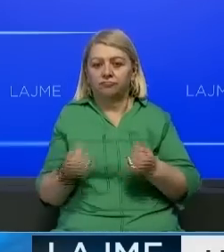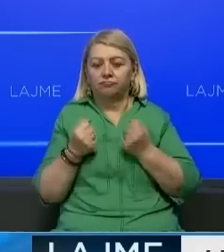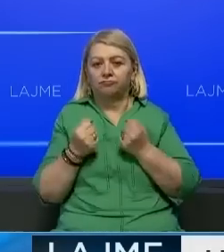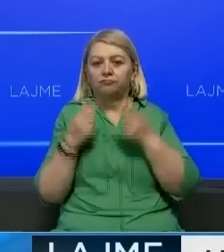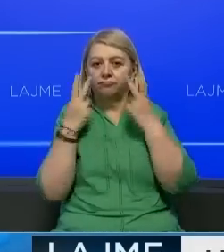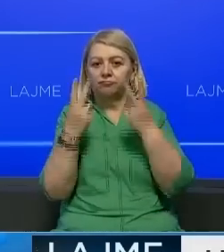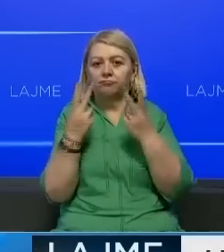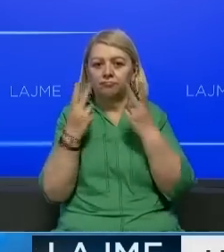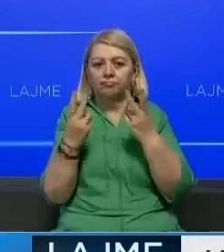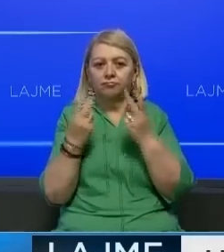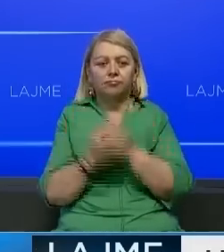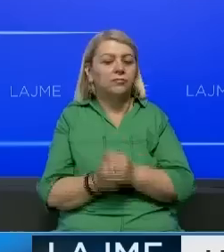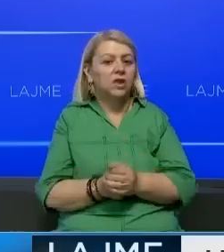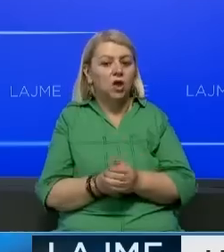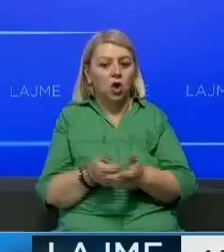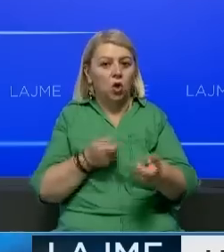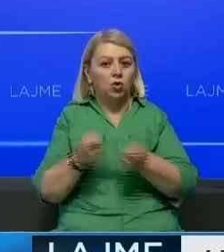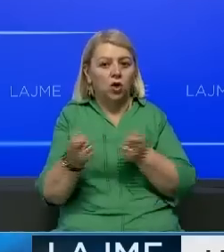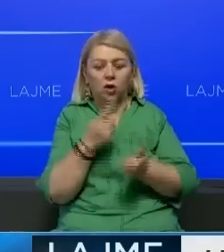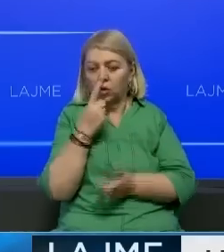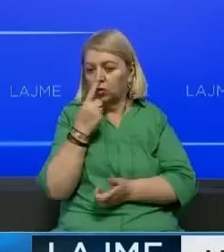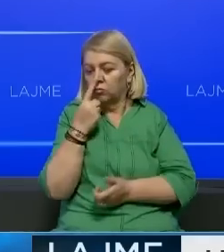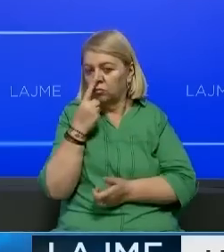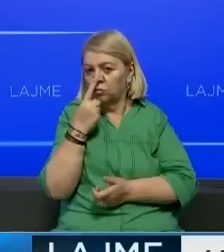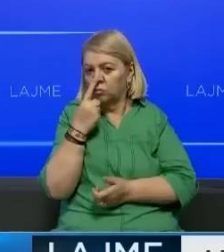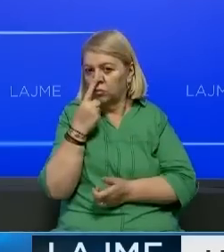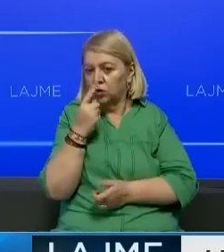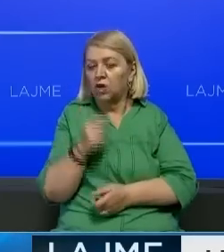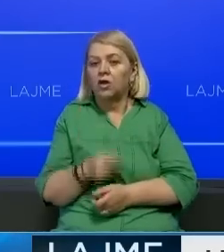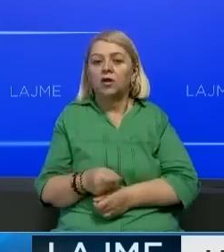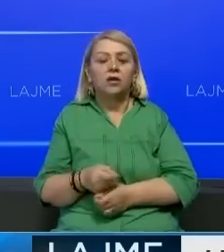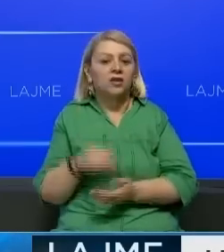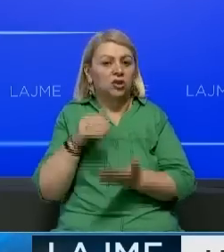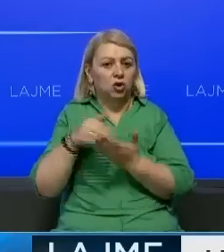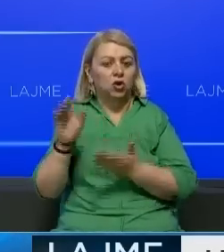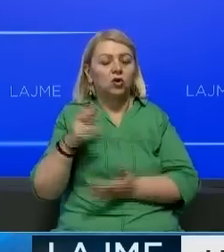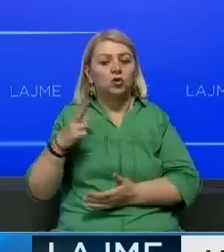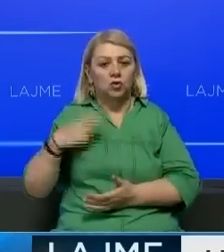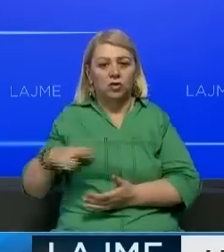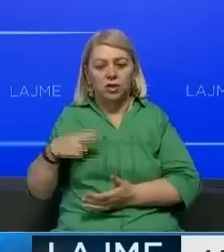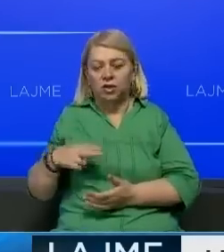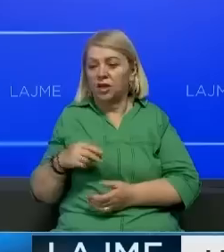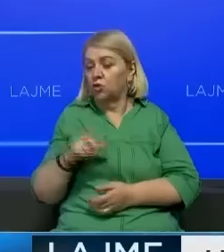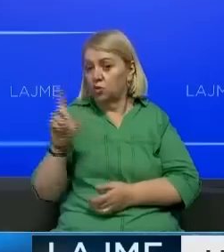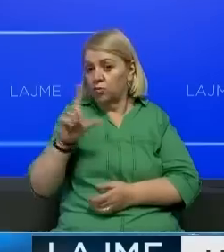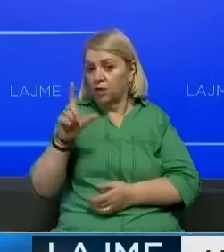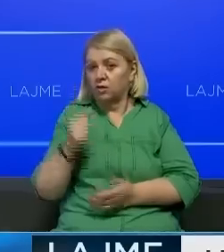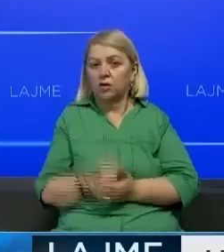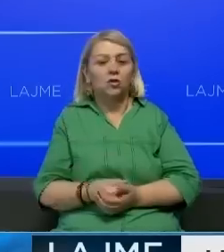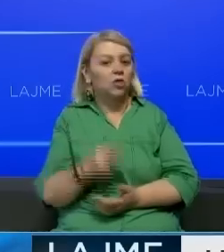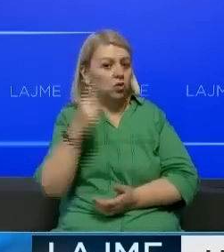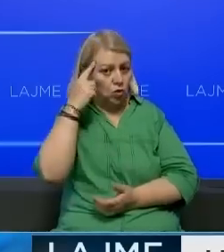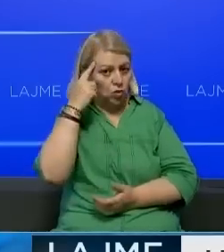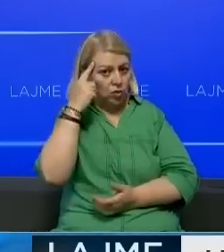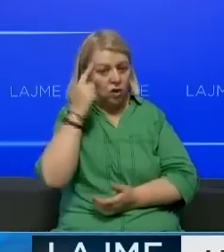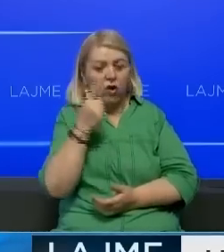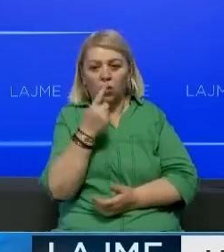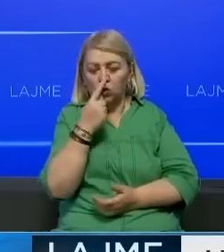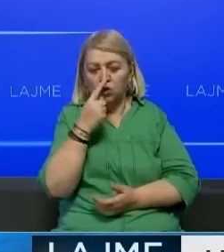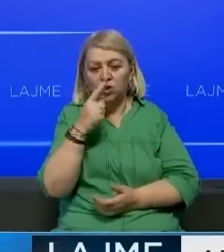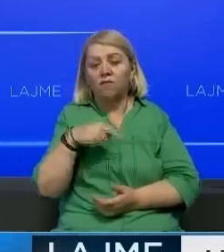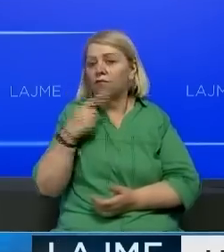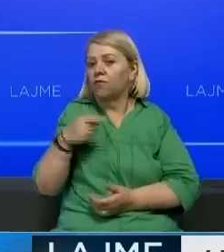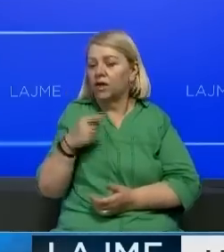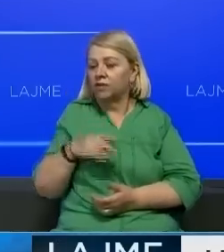lente të gjithë Luhansku në kontrollin rus me përjashtim të qytetit Lisiçansk. Luhansk, një rajon kryesisht rusisht foljes në